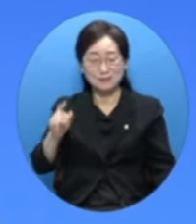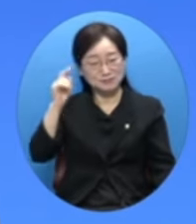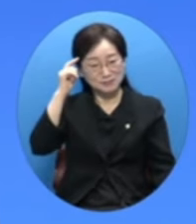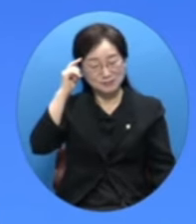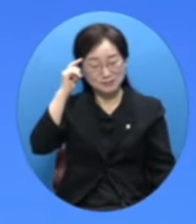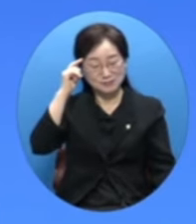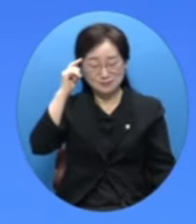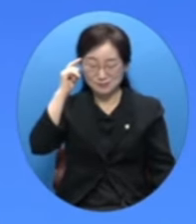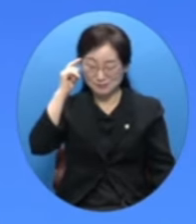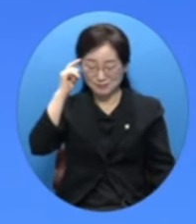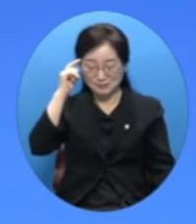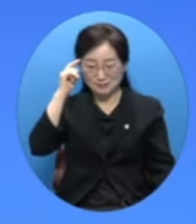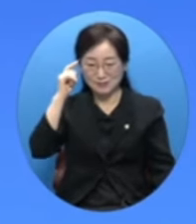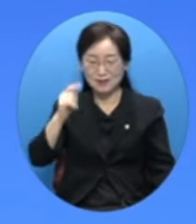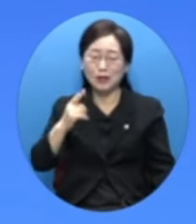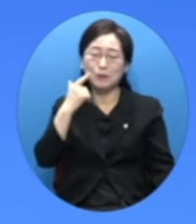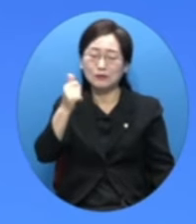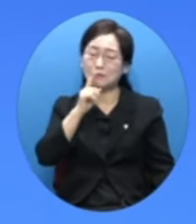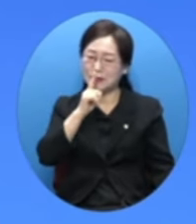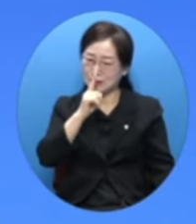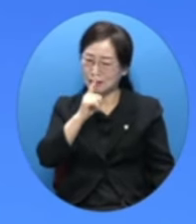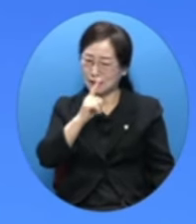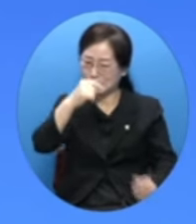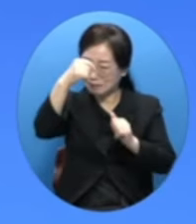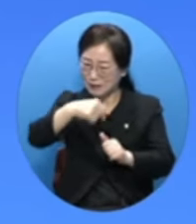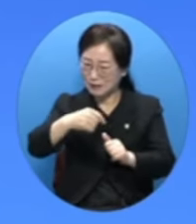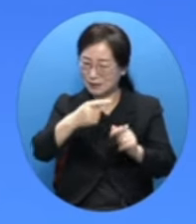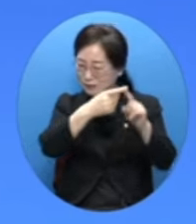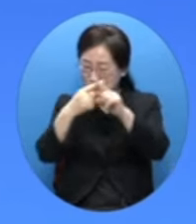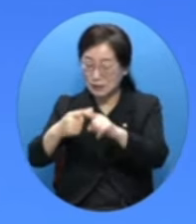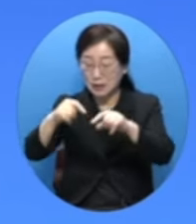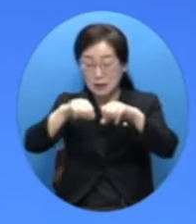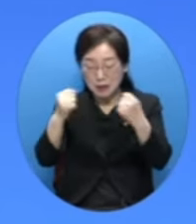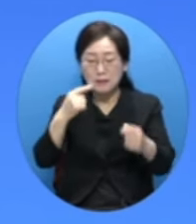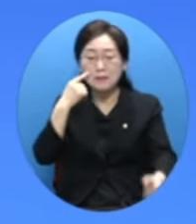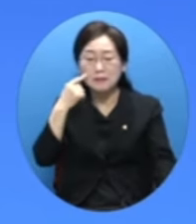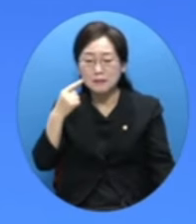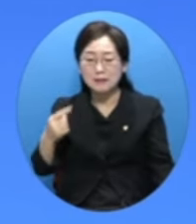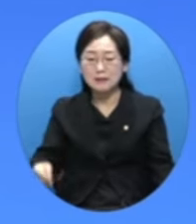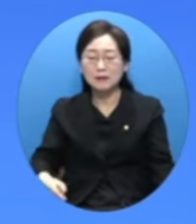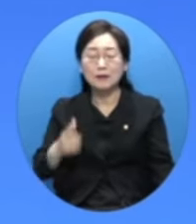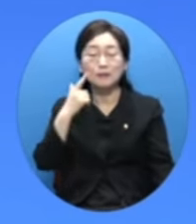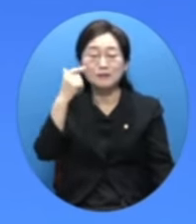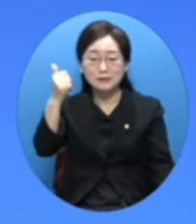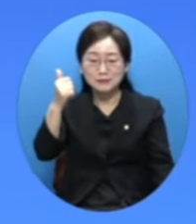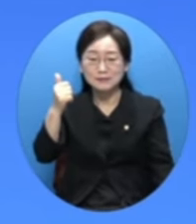생각했다가 목사님 말씀하시니까 무조건 순종해야 되겠다. 목사님은